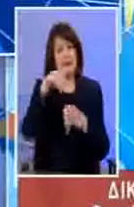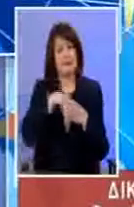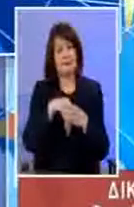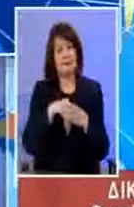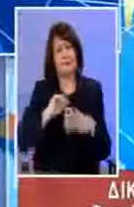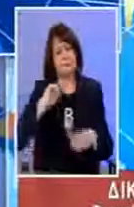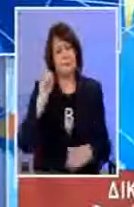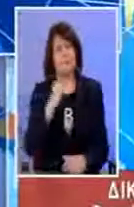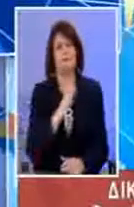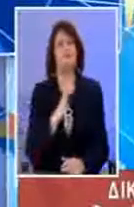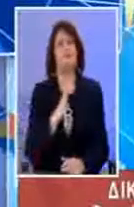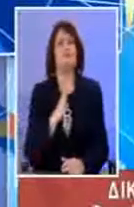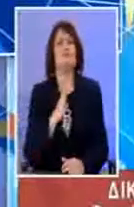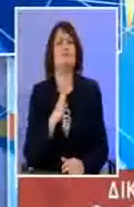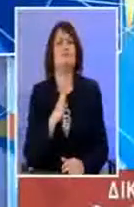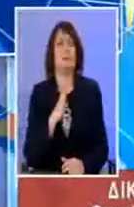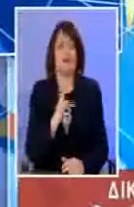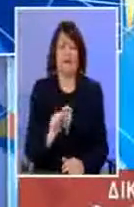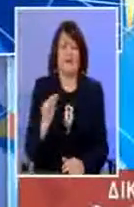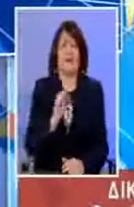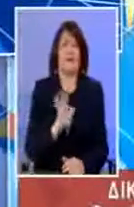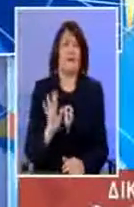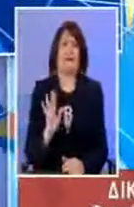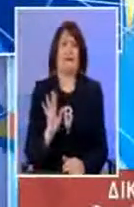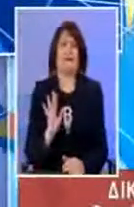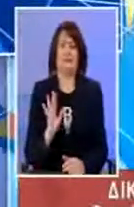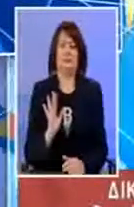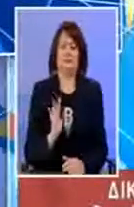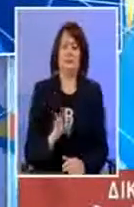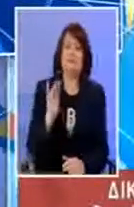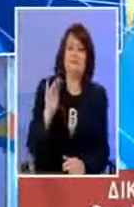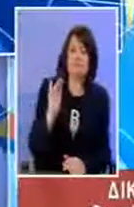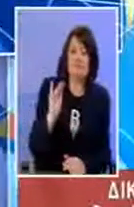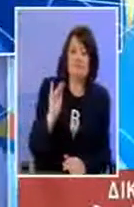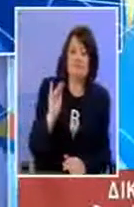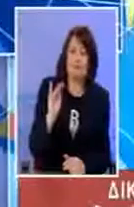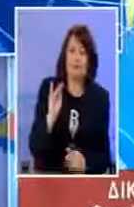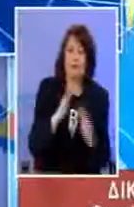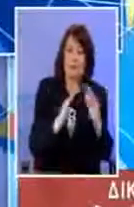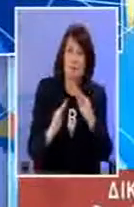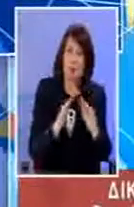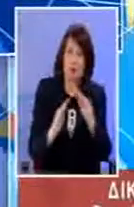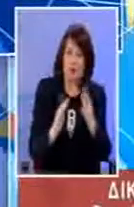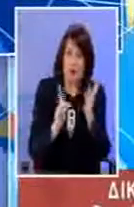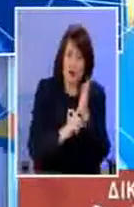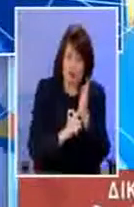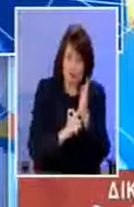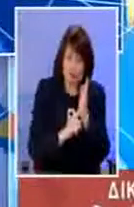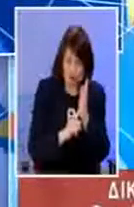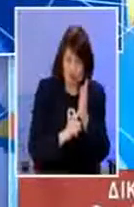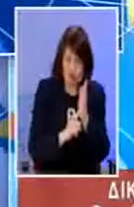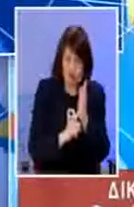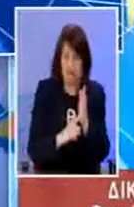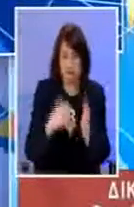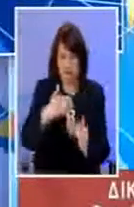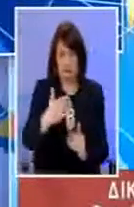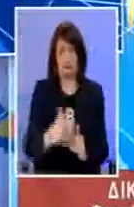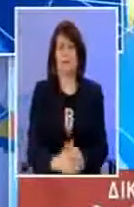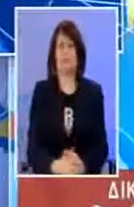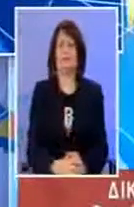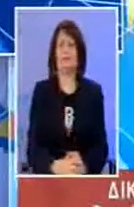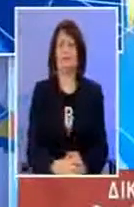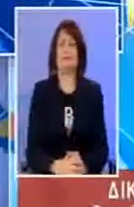όλους και οι οποίοι... Να είναι μια παράμετρος και μια πρόνοια στους ήδη υπάρχοντες... Ακριβώς.